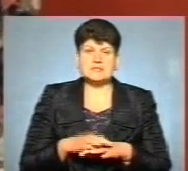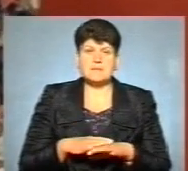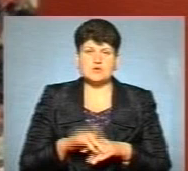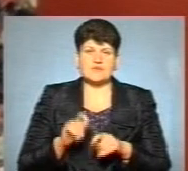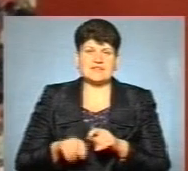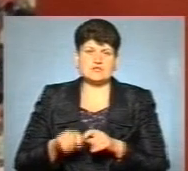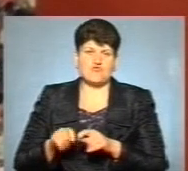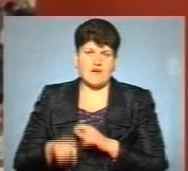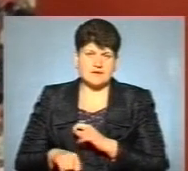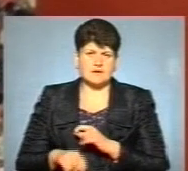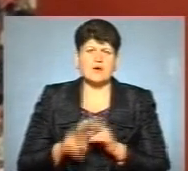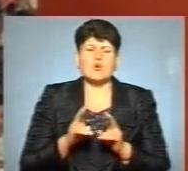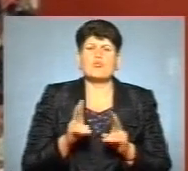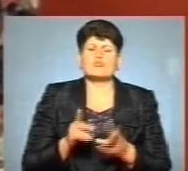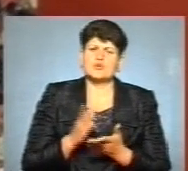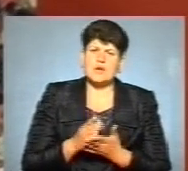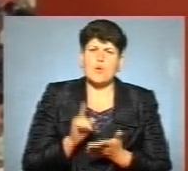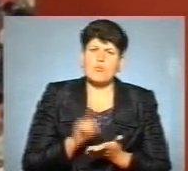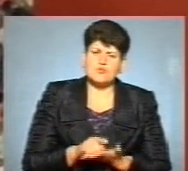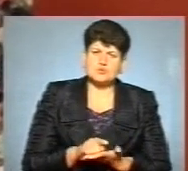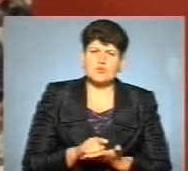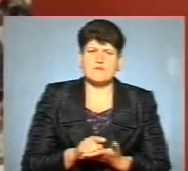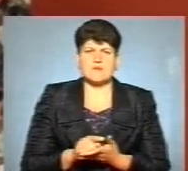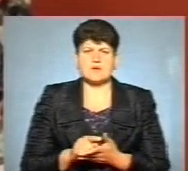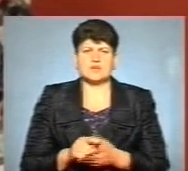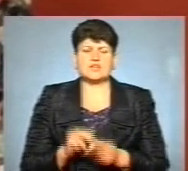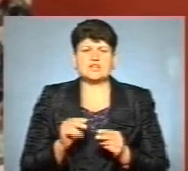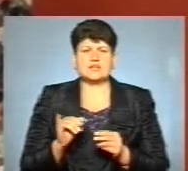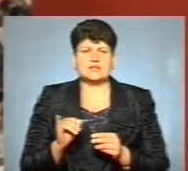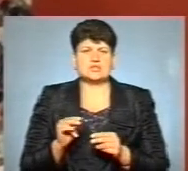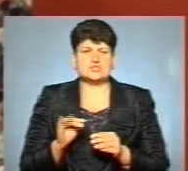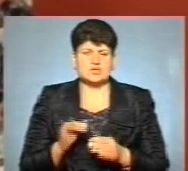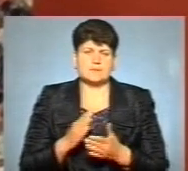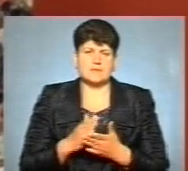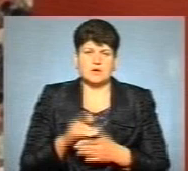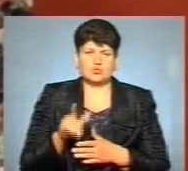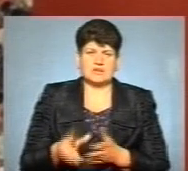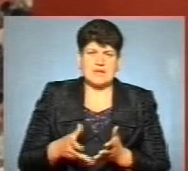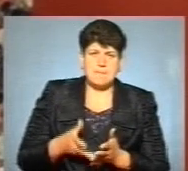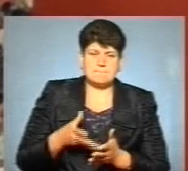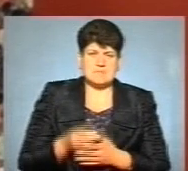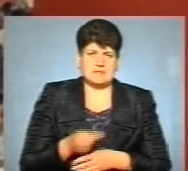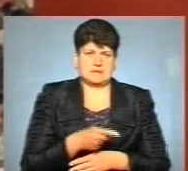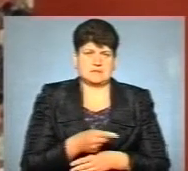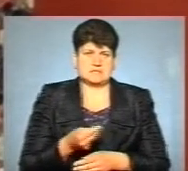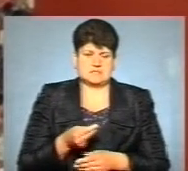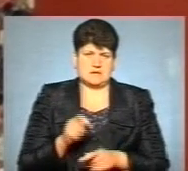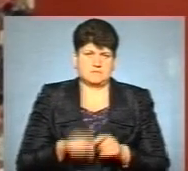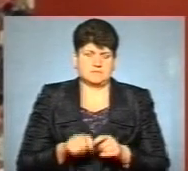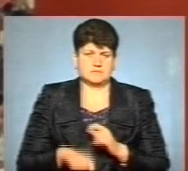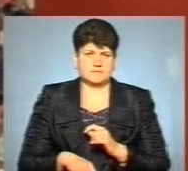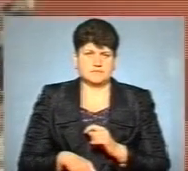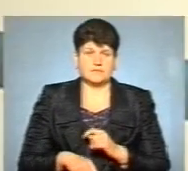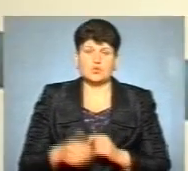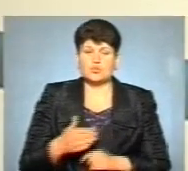тестування. Для кого воно є обов'язково і чи має людина платити за нього? Як це відбувається? Ну, перш за все, я